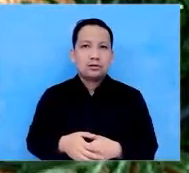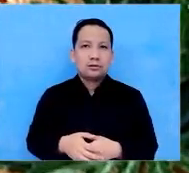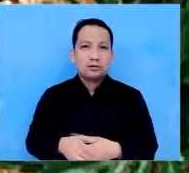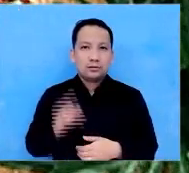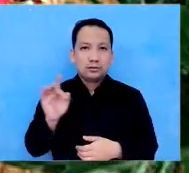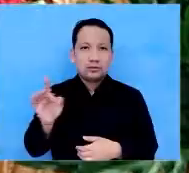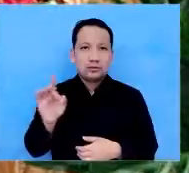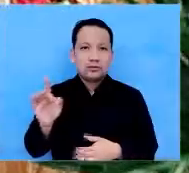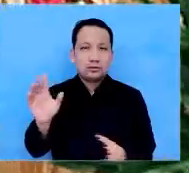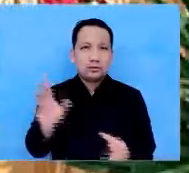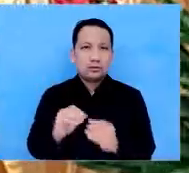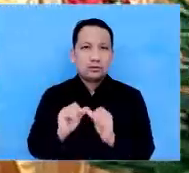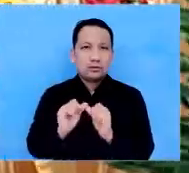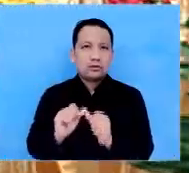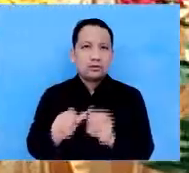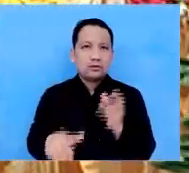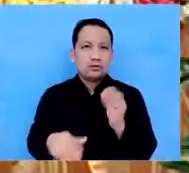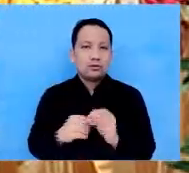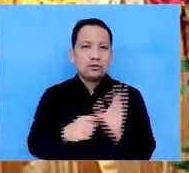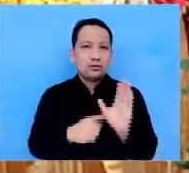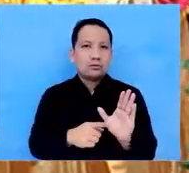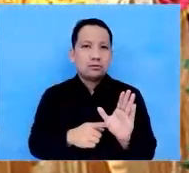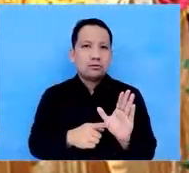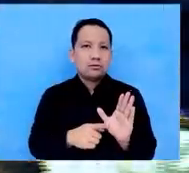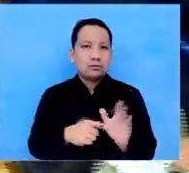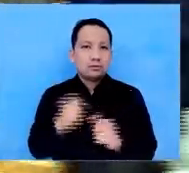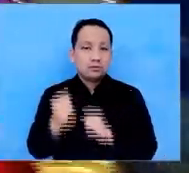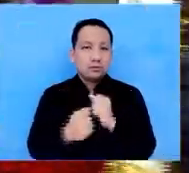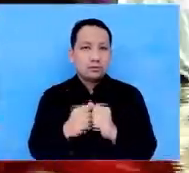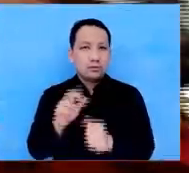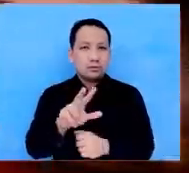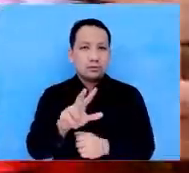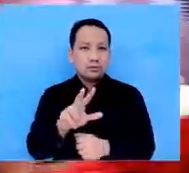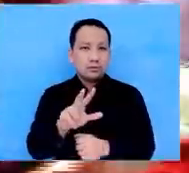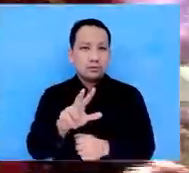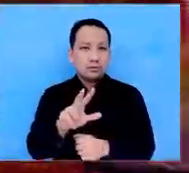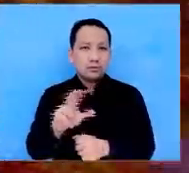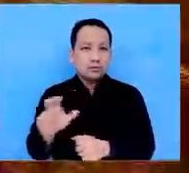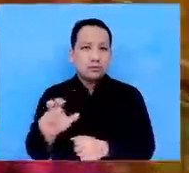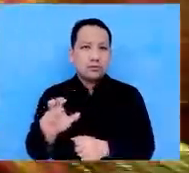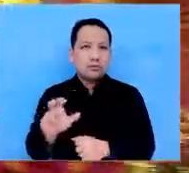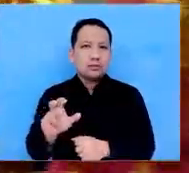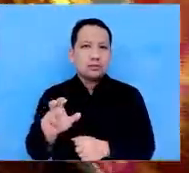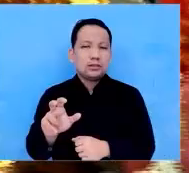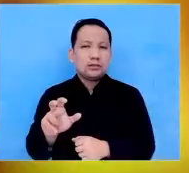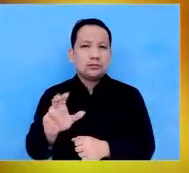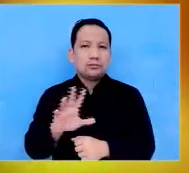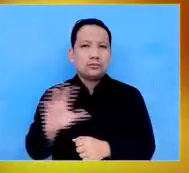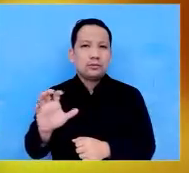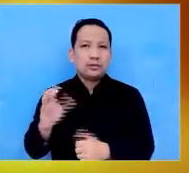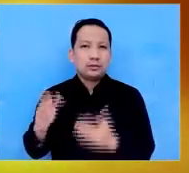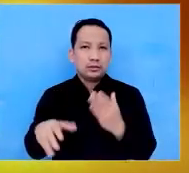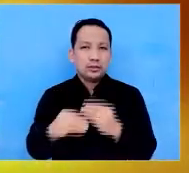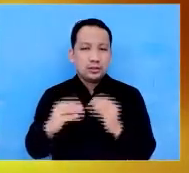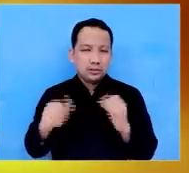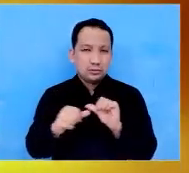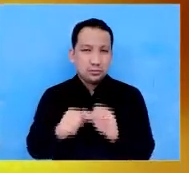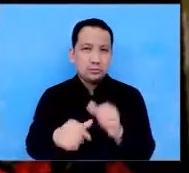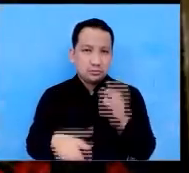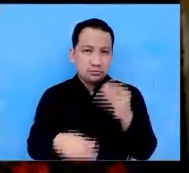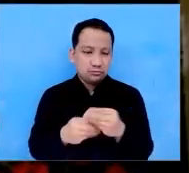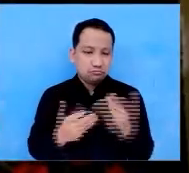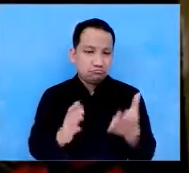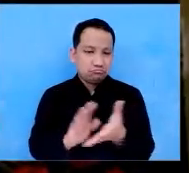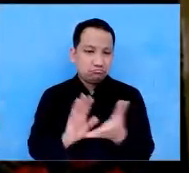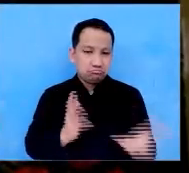na. Ngayong taon, umabot sa 350 imahen ang tampok sa exhibit. Bukod sa mga sikat